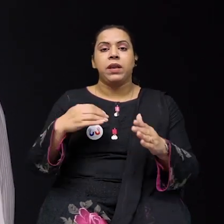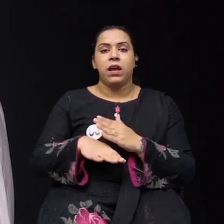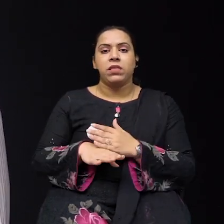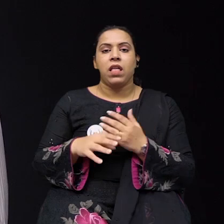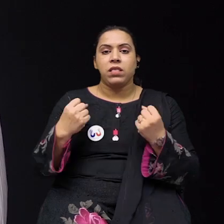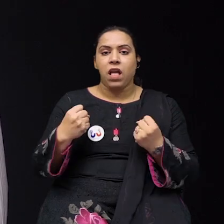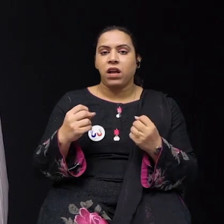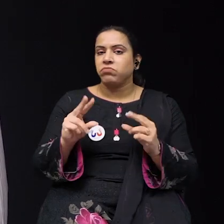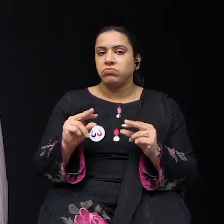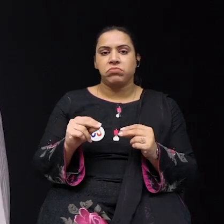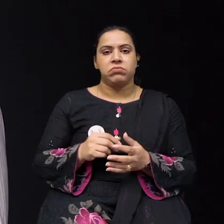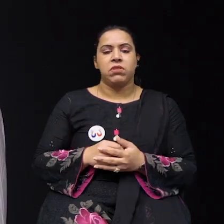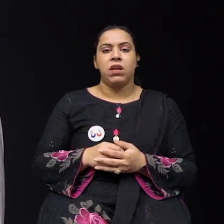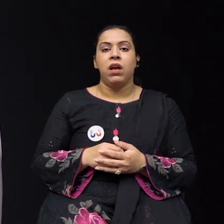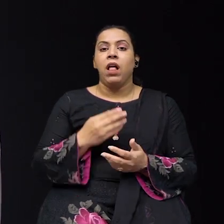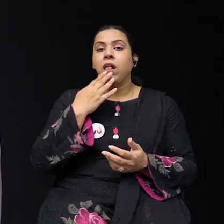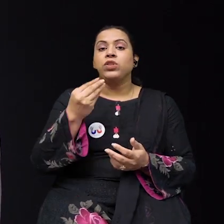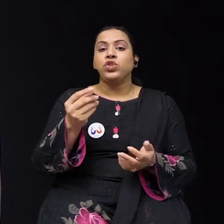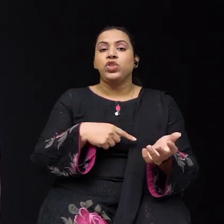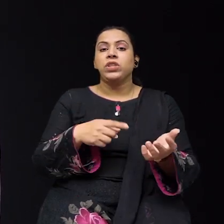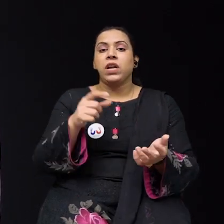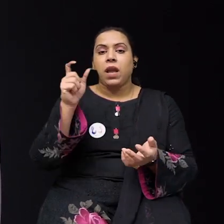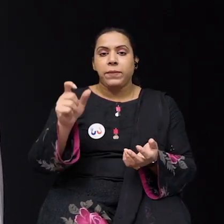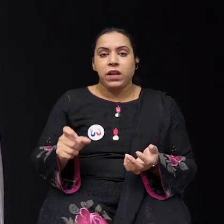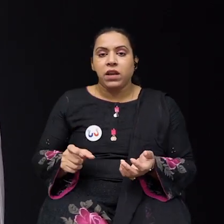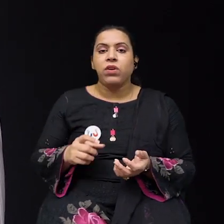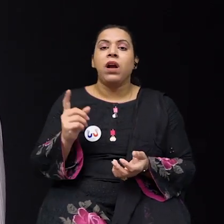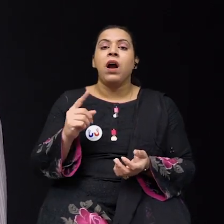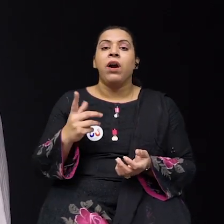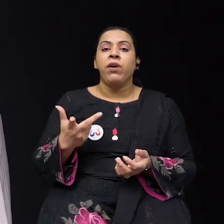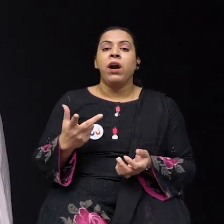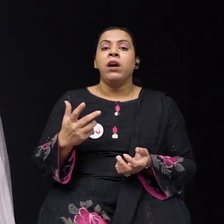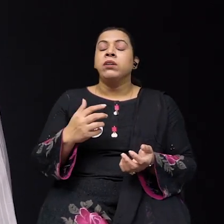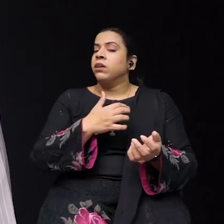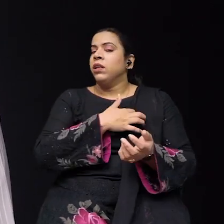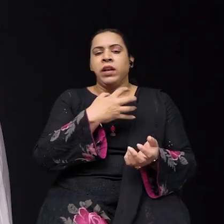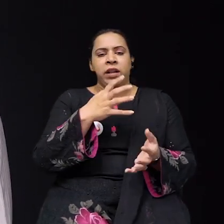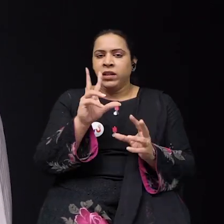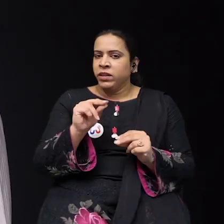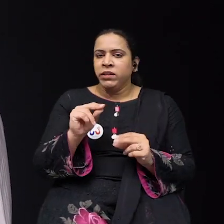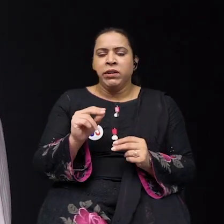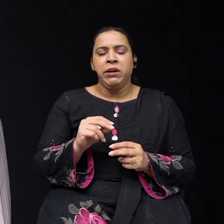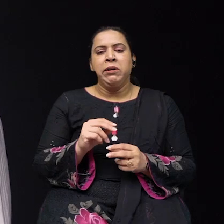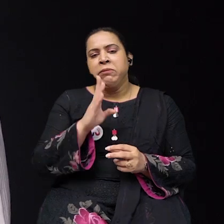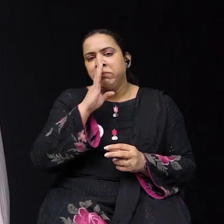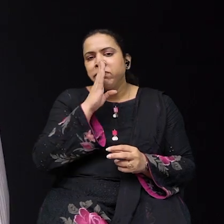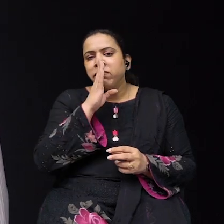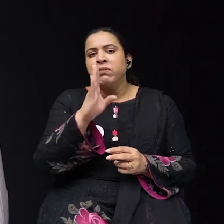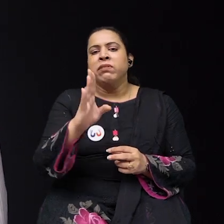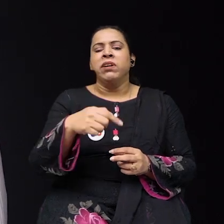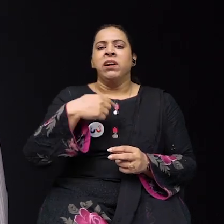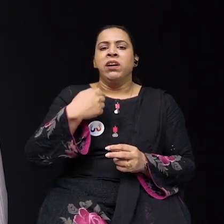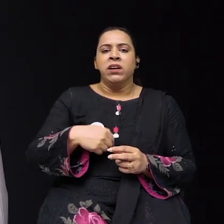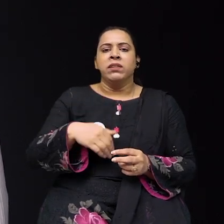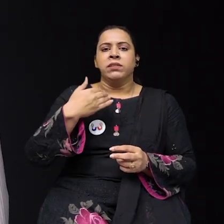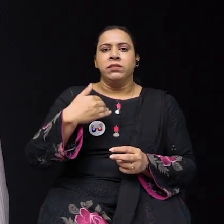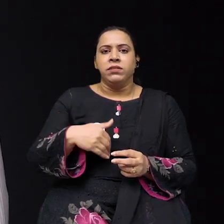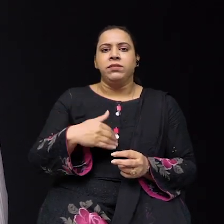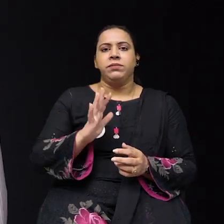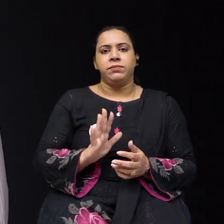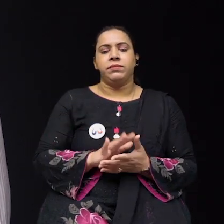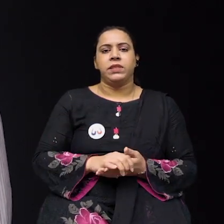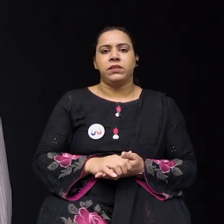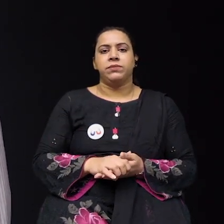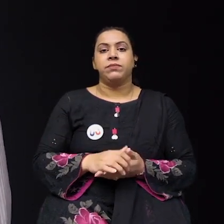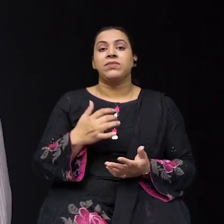کے اندر طاقت کی کمی ہو. شوگر کے مریضوں میں عام فہم درد نہیں ہوتی، ان کو صرف سانس کا پھولنا ہوتا